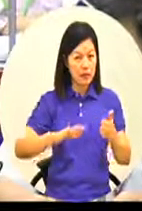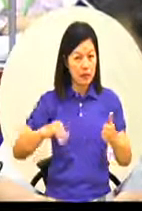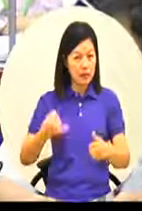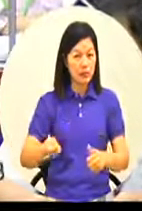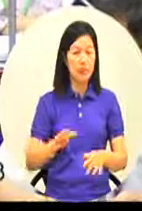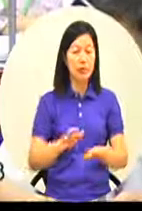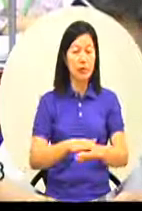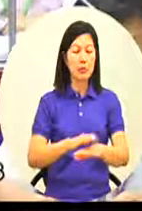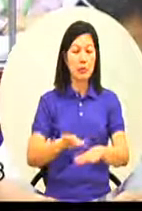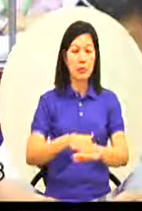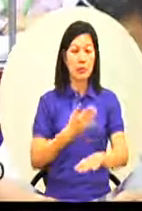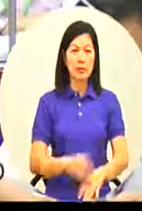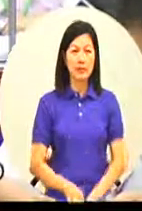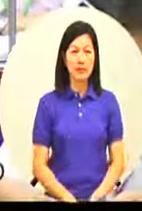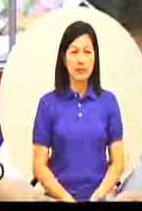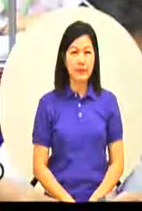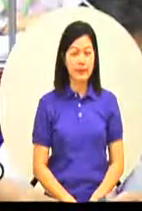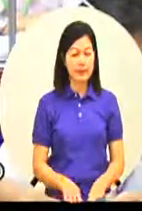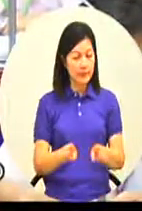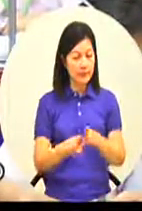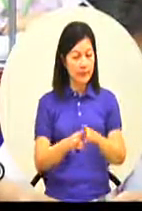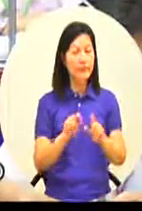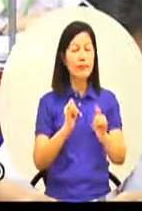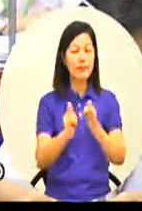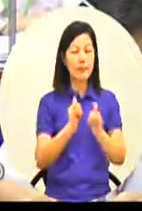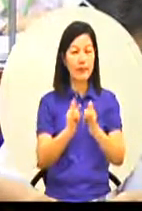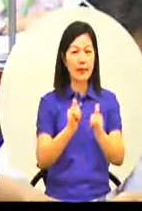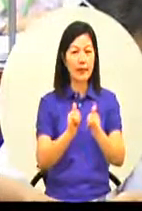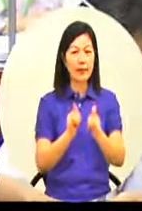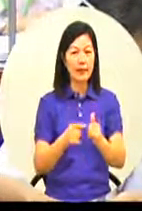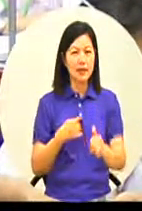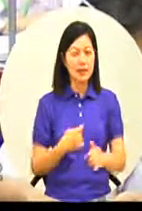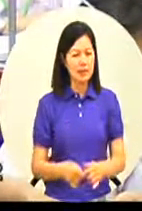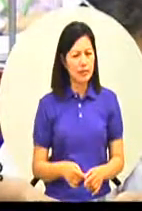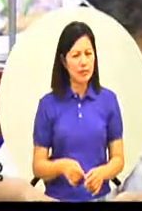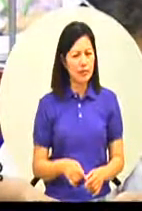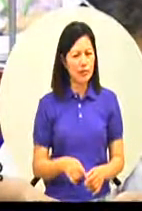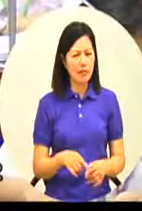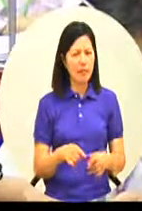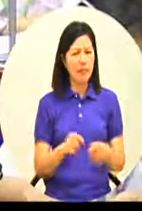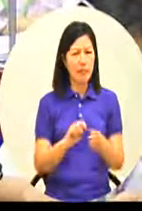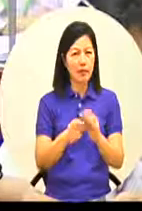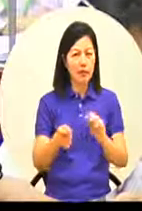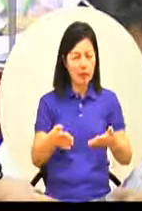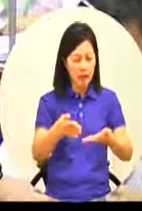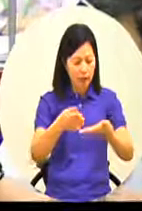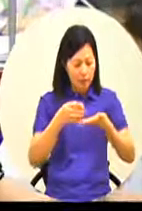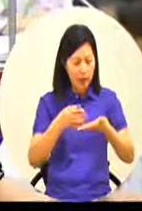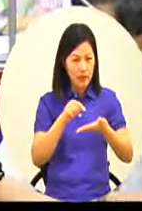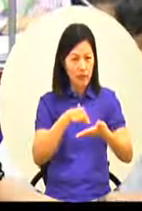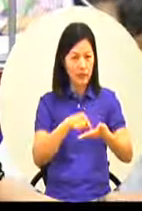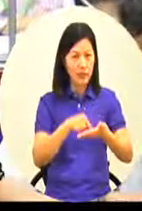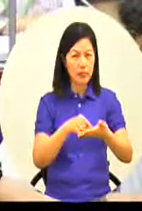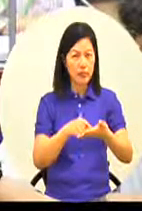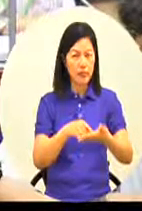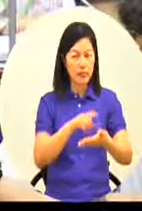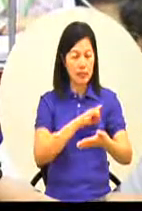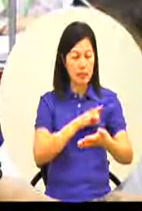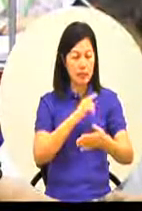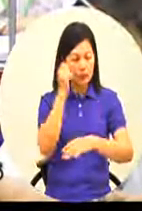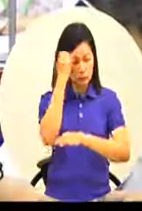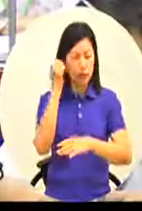一般来讲吼，民众伊适用迄个地价税吼，是基本税率加迄个自用主体吼，就已